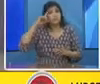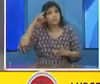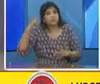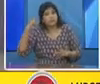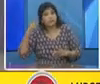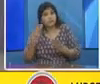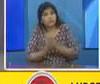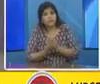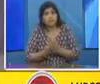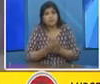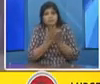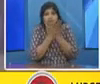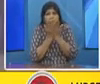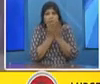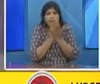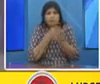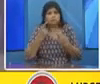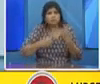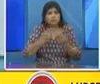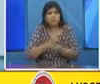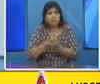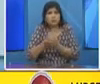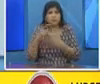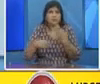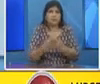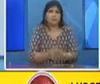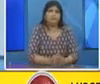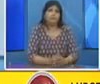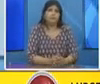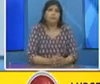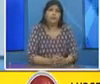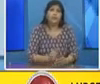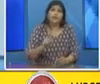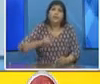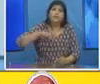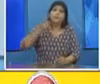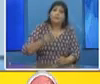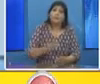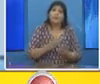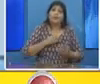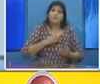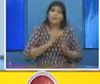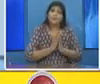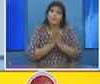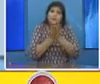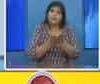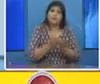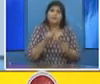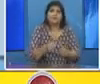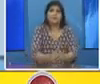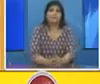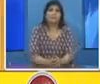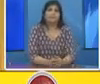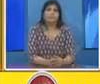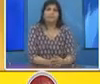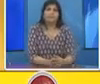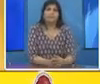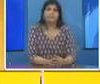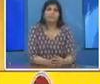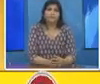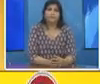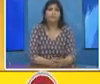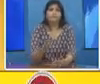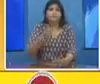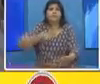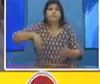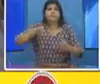में ज्यादा से ज्यादा जानने का प्रयास करें। मैं एक बार फिर उन्हें अपनी श्रद्धांजलि अर्पित करता हूँ। मेरे